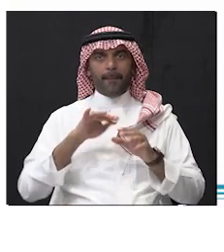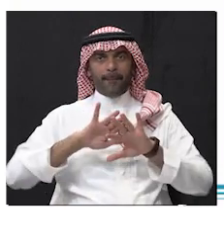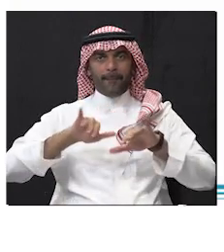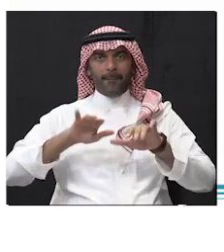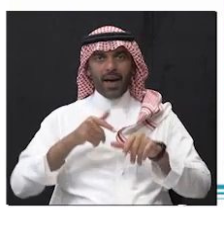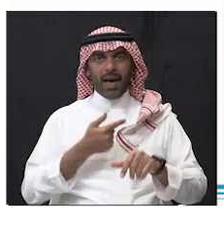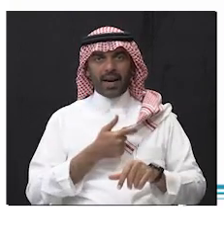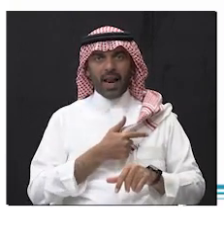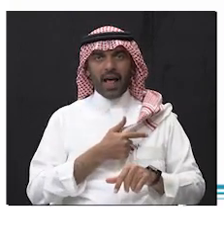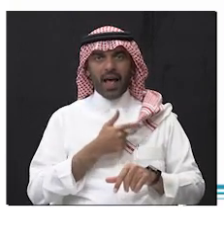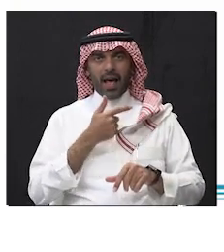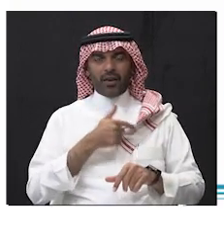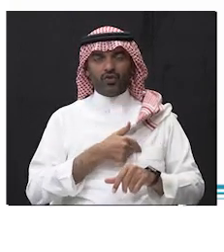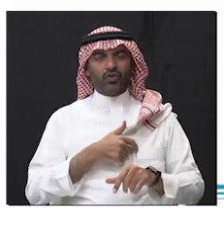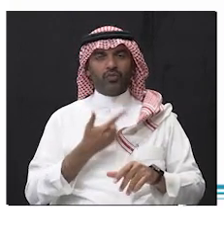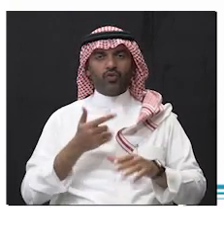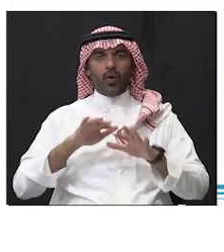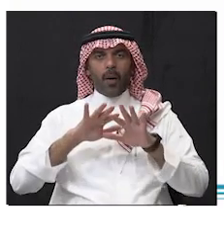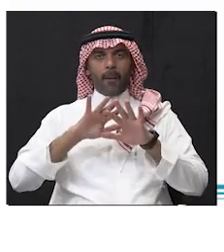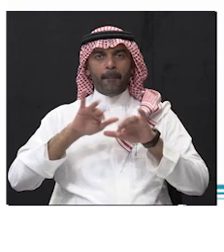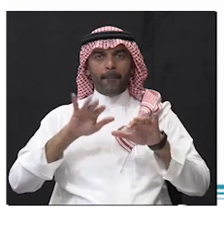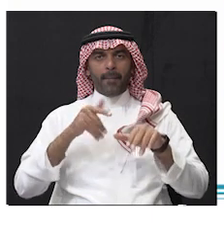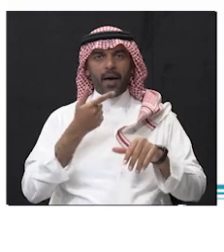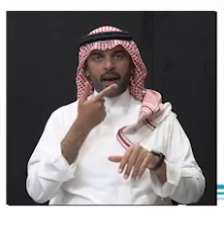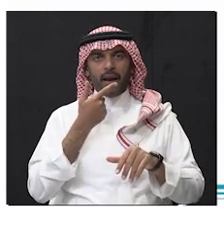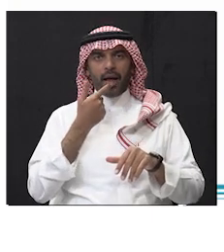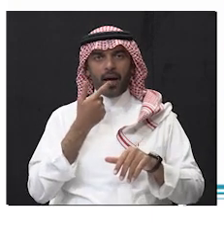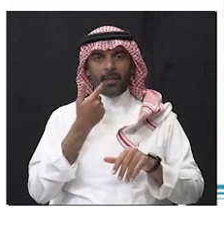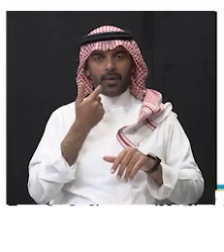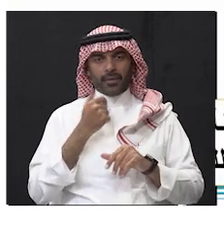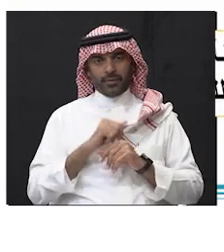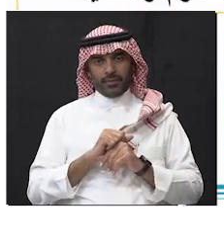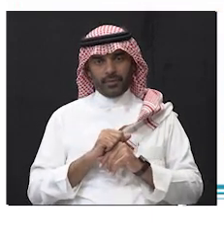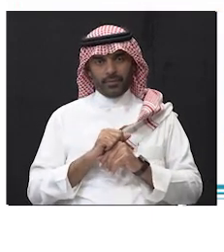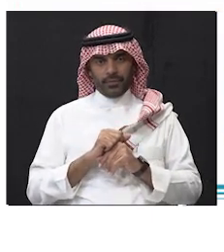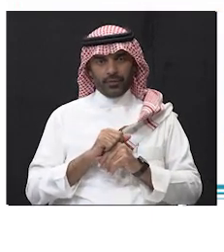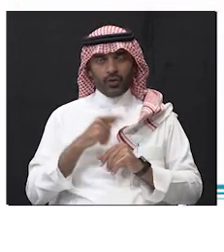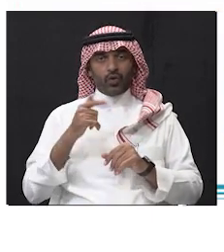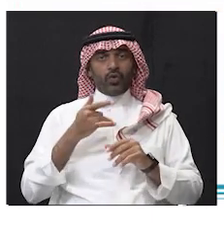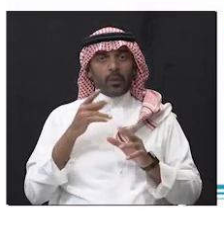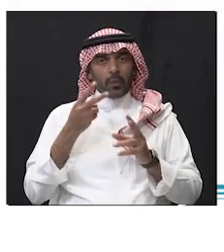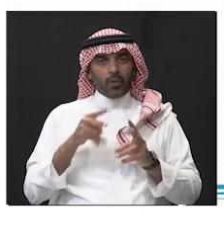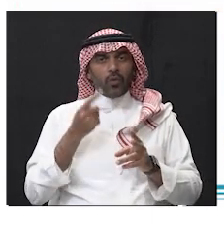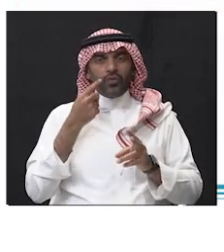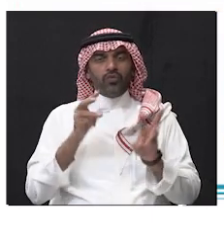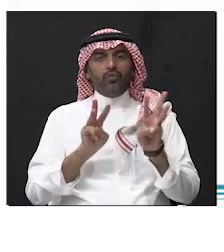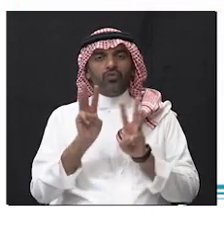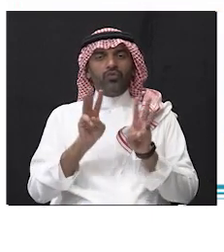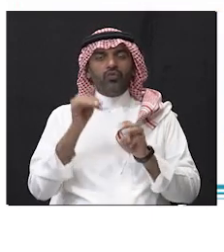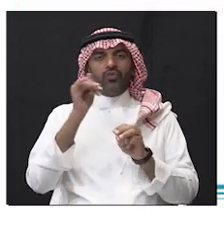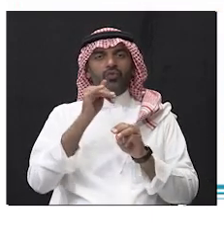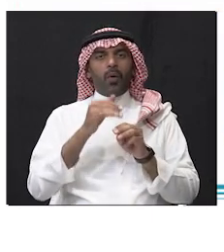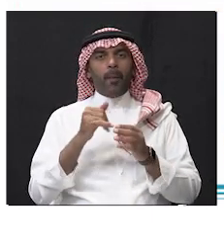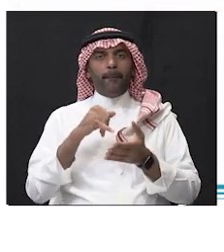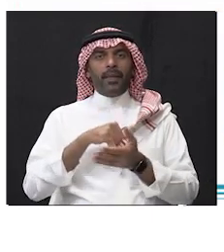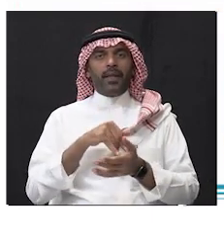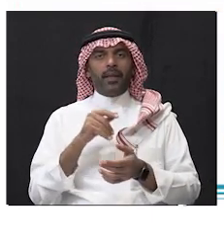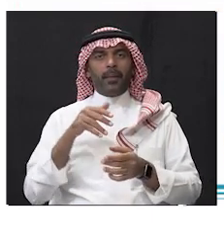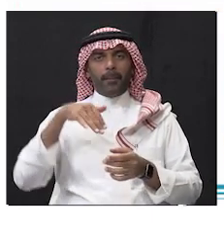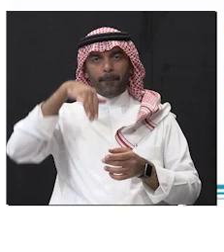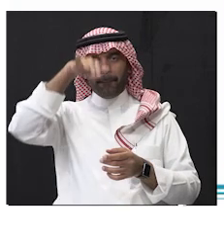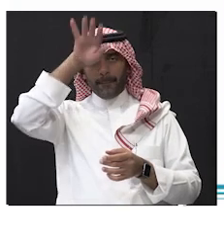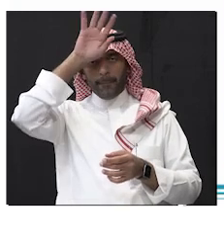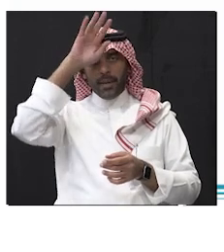الطالب الدخول لموقع مدينة الملك عبد العزيز للعلوم والتقنية والاطلاع على مشروع البحر